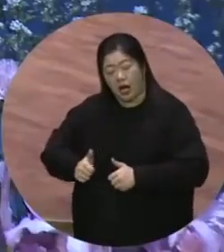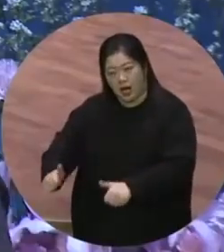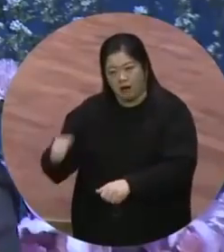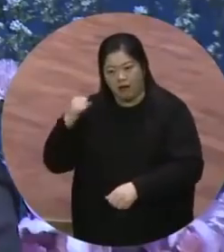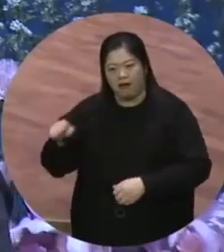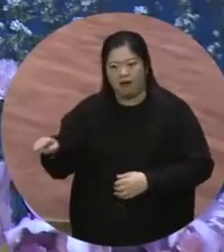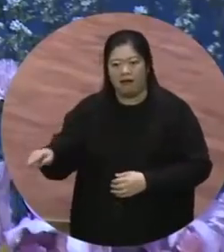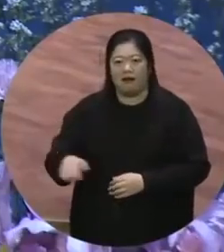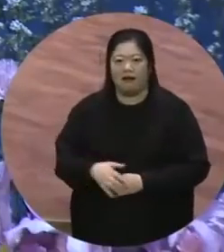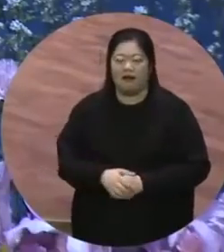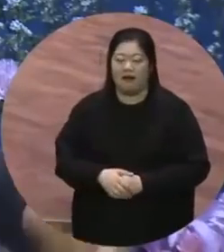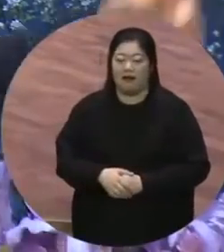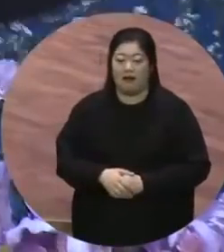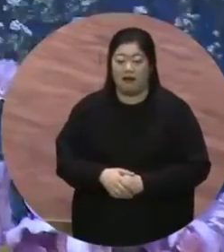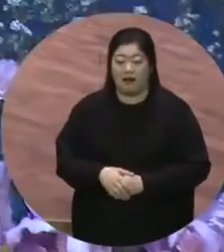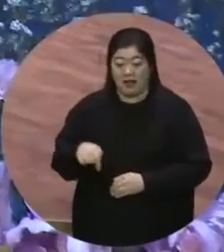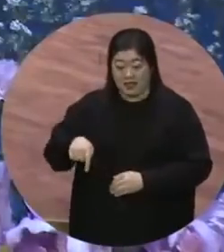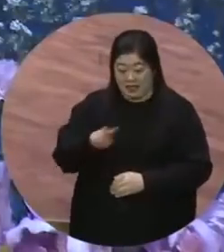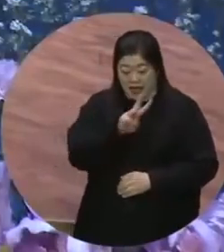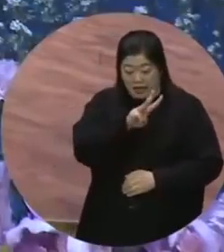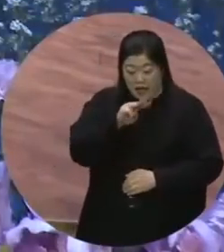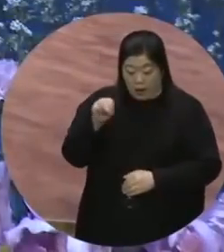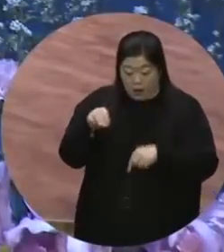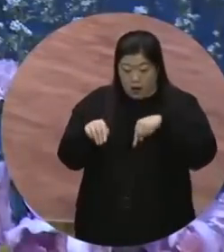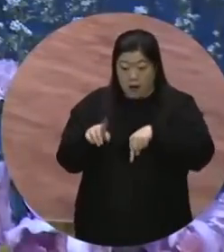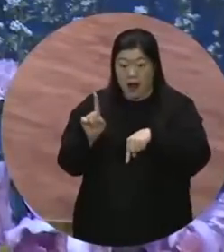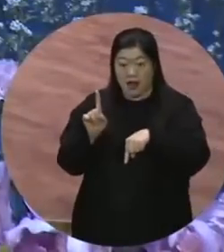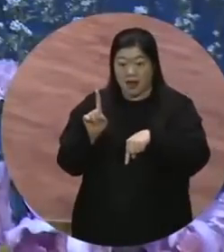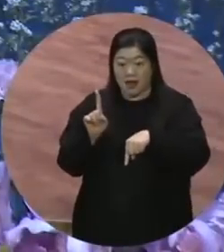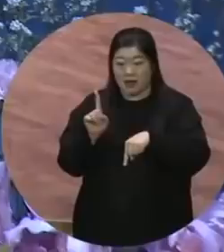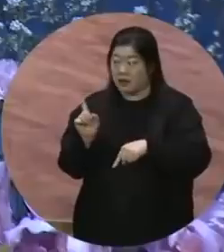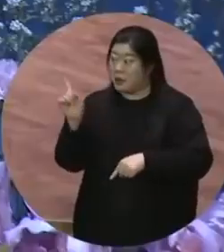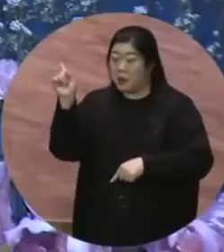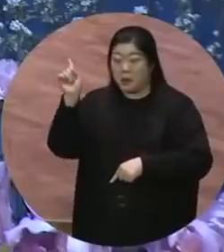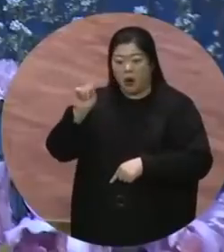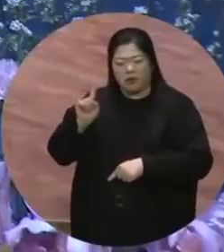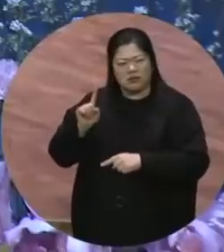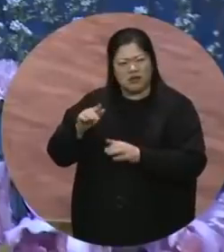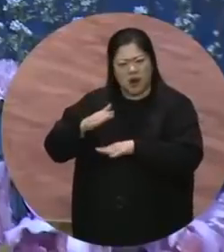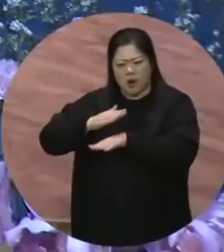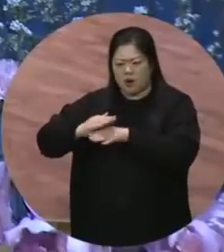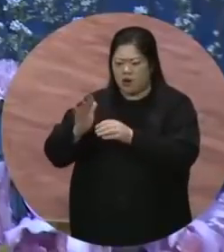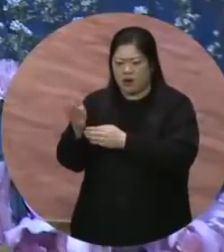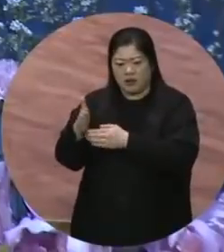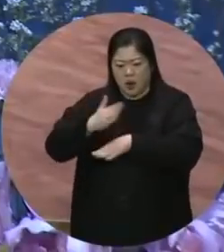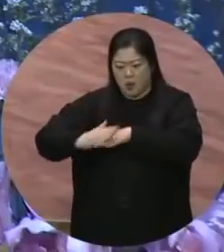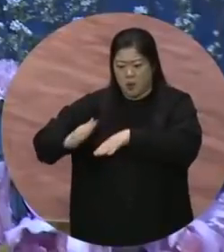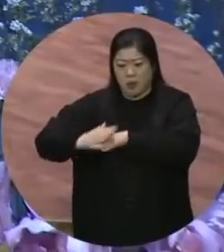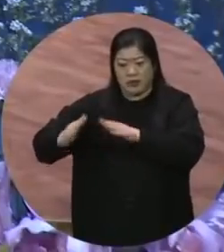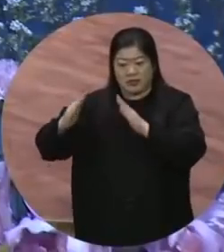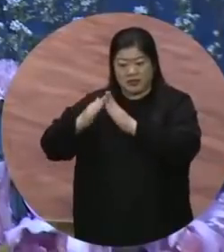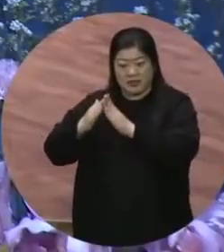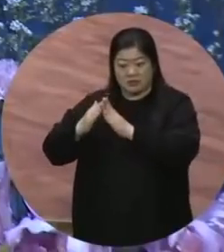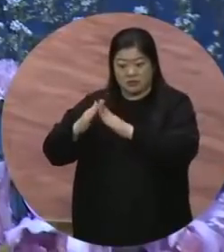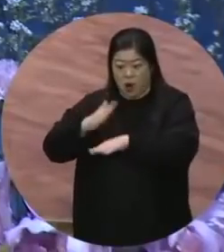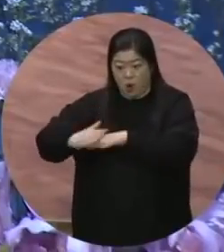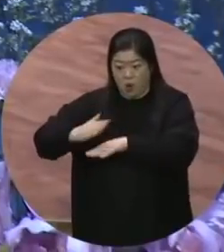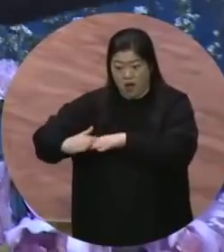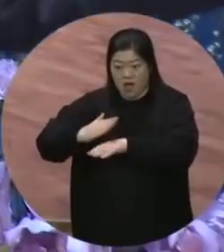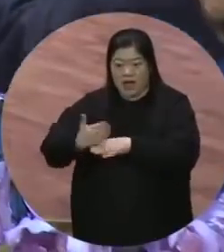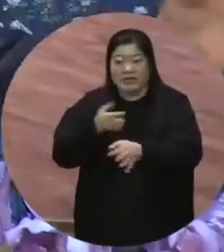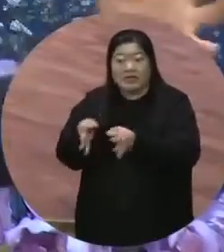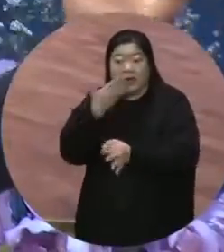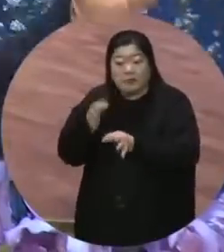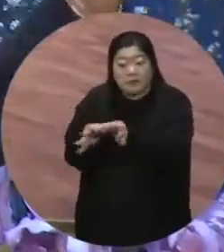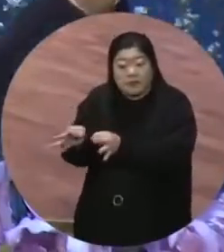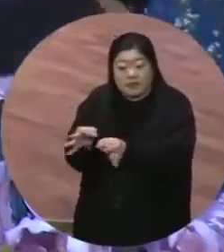이 주위 보세요. 요즘 뭐 횟집 하더니 문 닫고 하나님 교회 딱 그 건물 전체를 바로 옆에 봐.